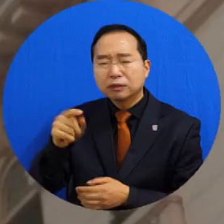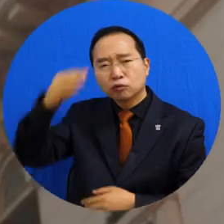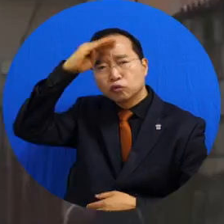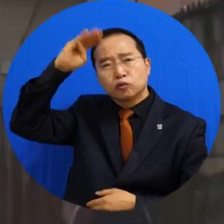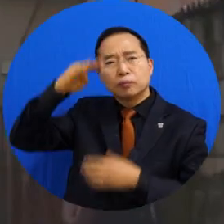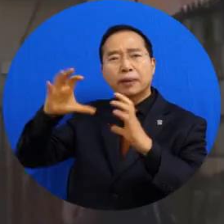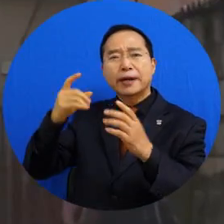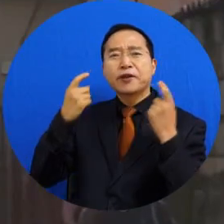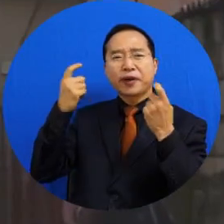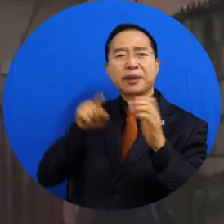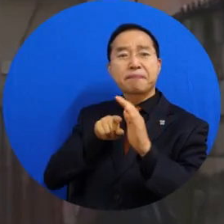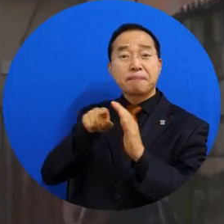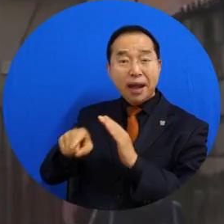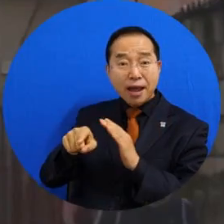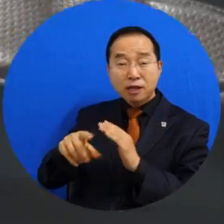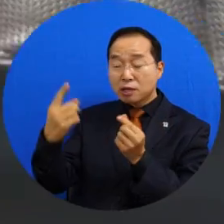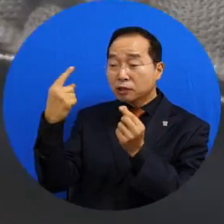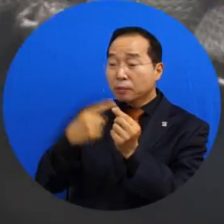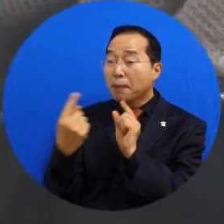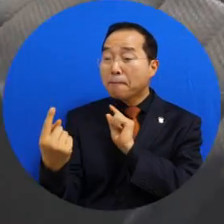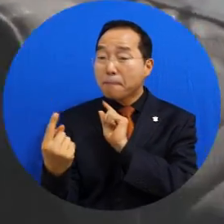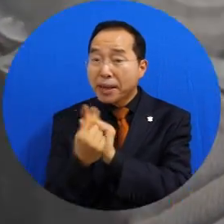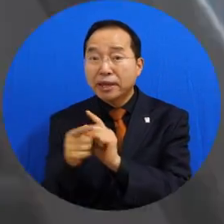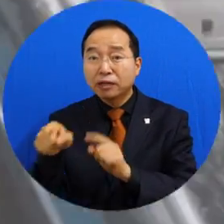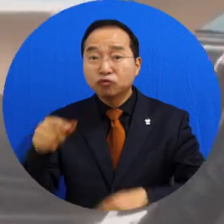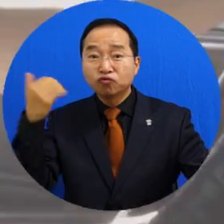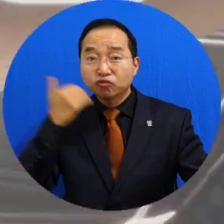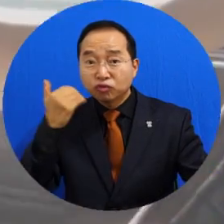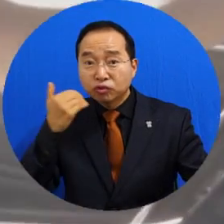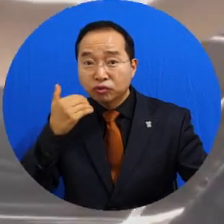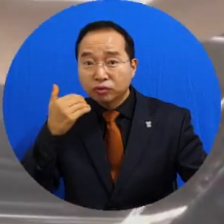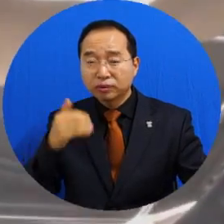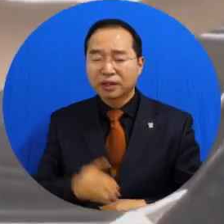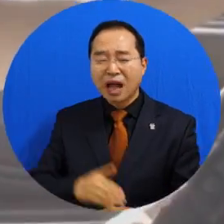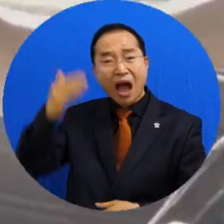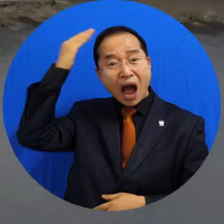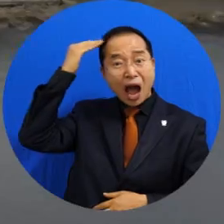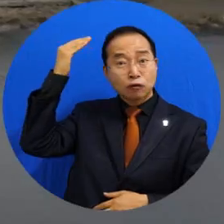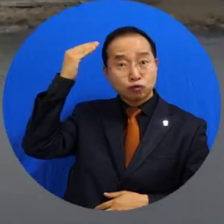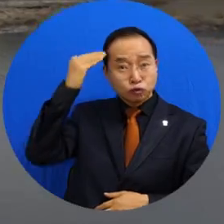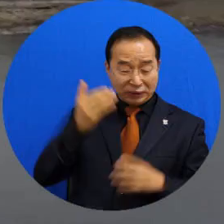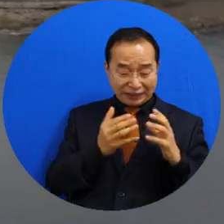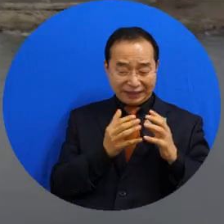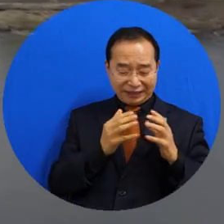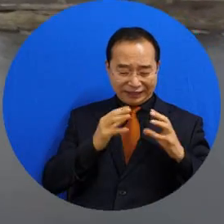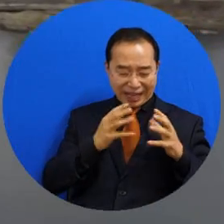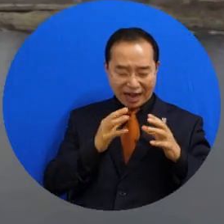socialist island. But the first Cuban I met in Cuba. Korean diaspora.